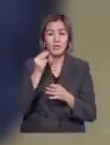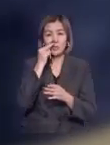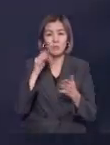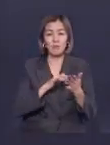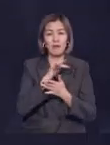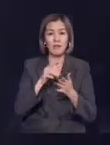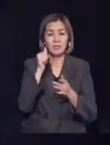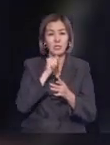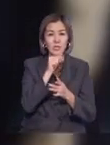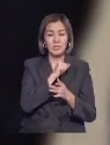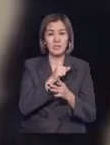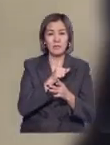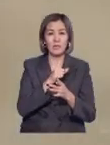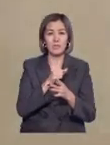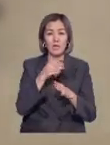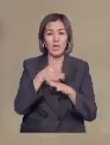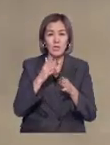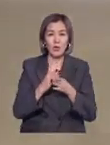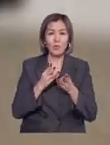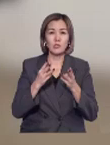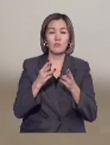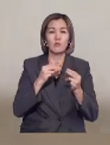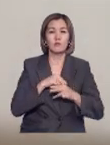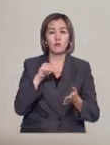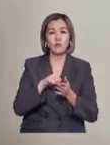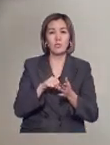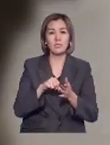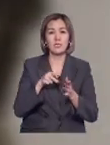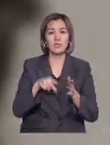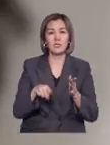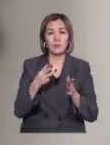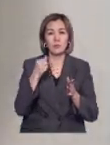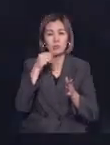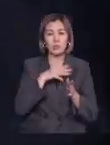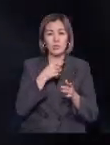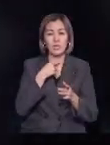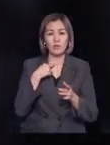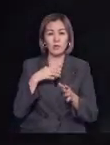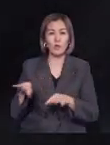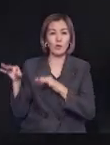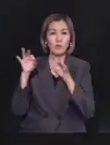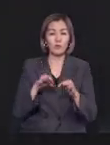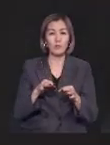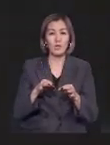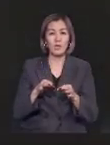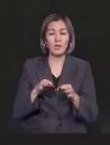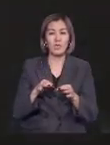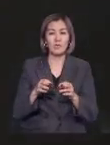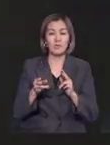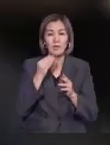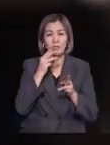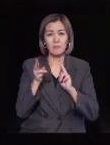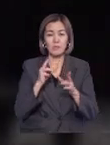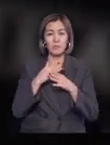Шымкент қаласында жасырынып наубайшы болып жұмысқа орналасқан, көп ұзамай 2024 жылы Талдықорғанға көшіп келіп аспаздың көмекшісі болып